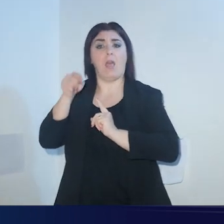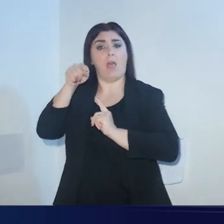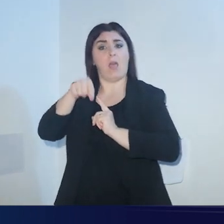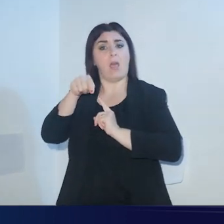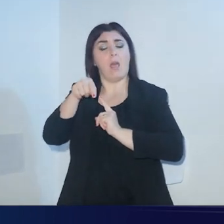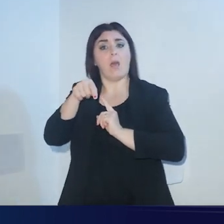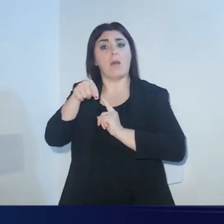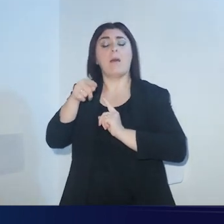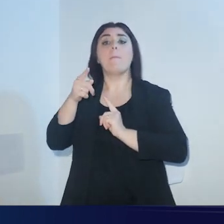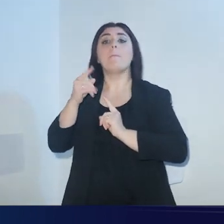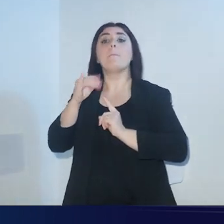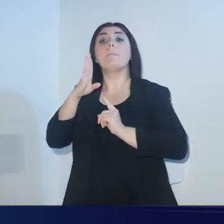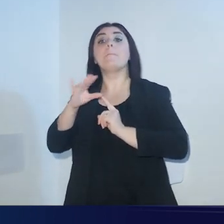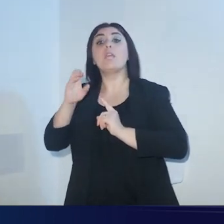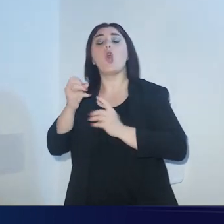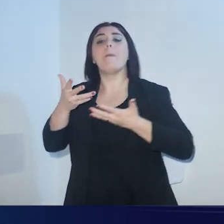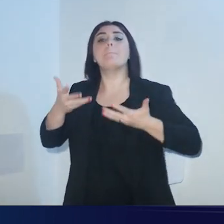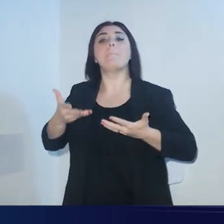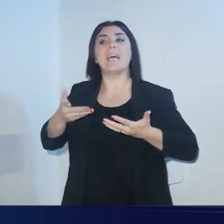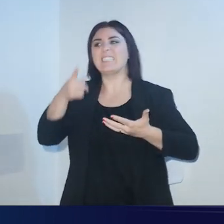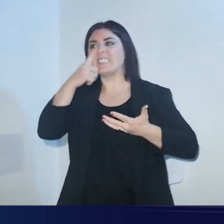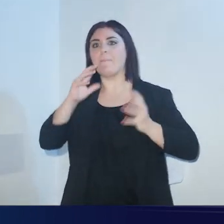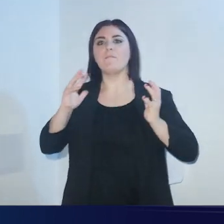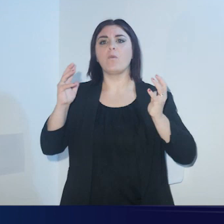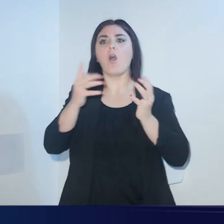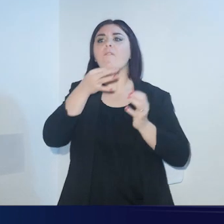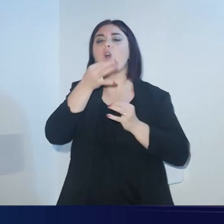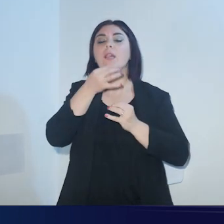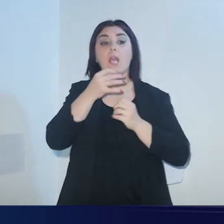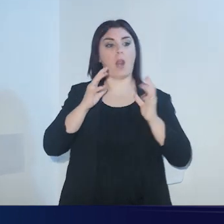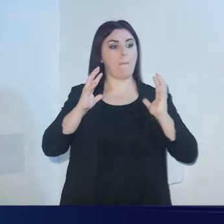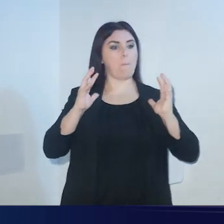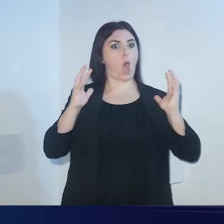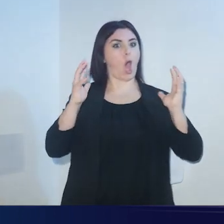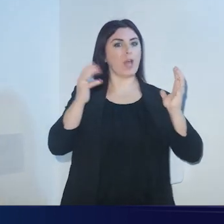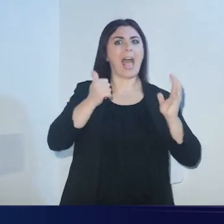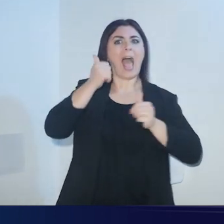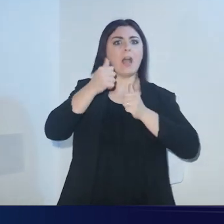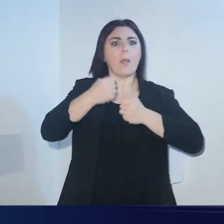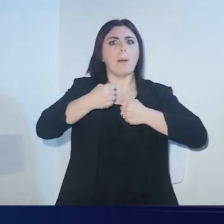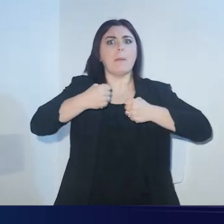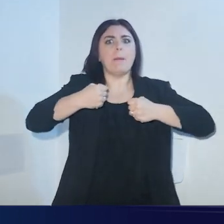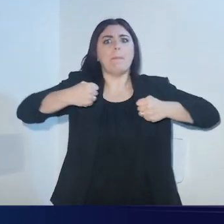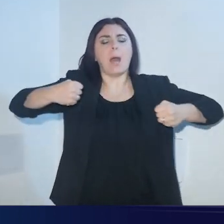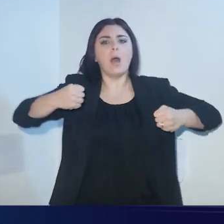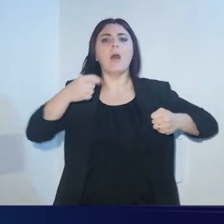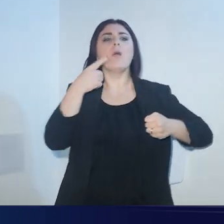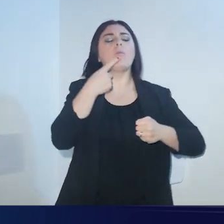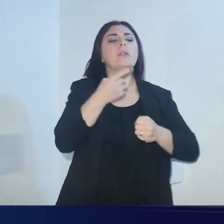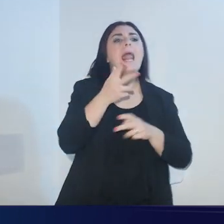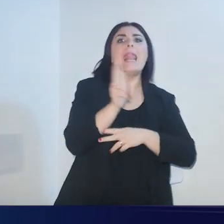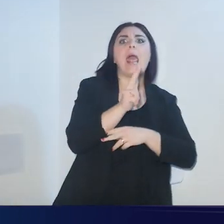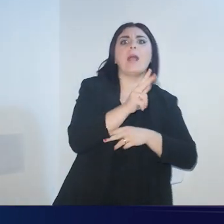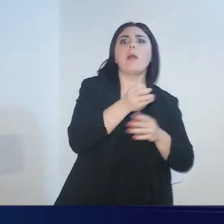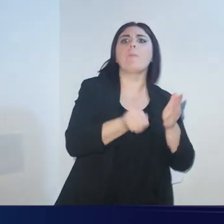di biomassa prodotta dalle foreste, cioè capire di quanto cresce un bosco ogni anno e quindi stimare la quantità di legname